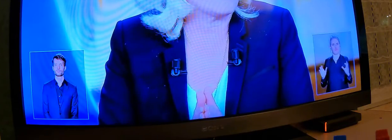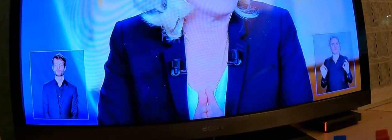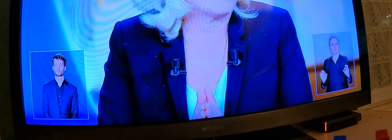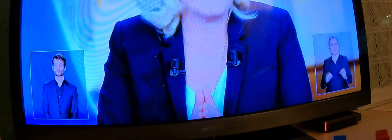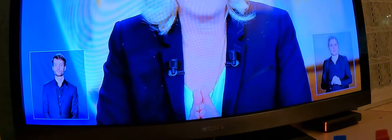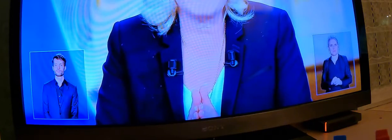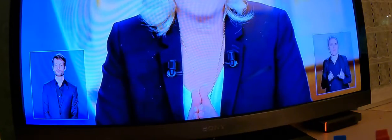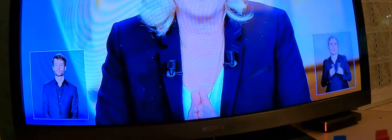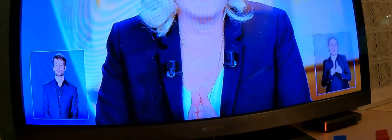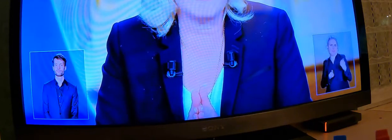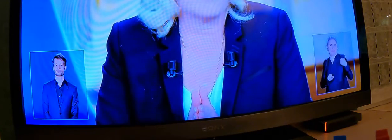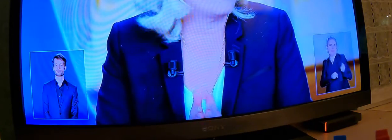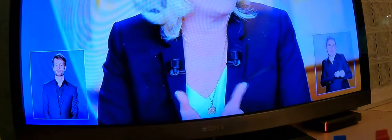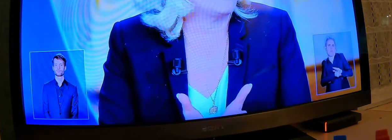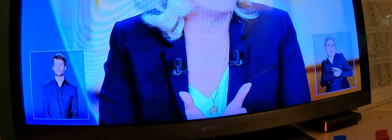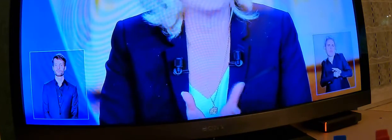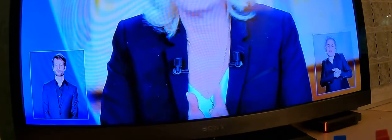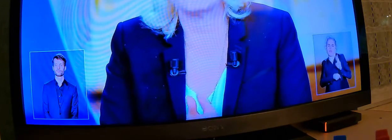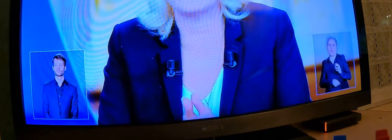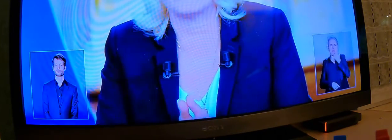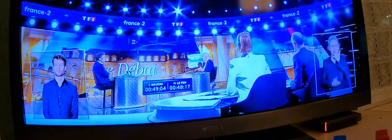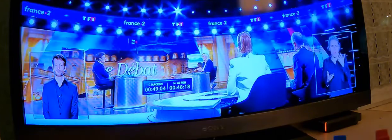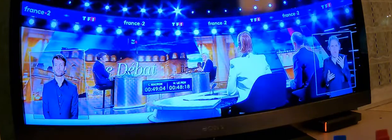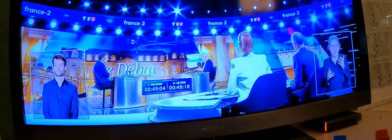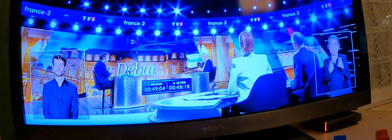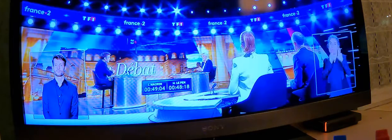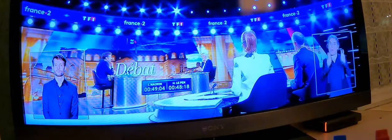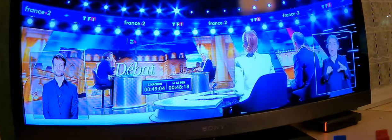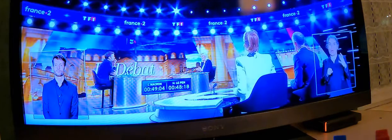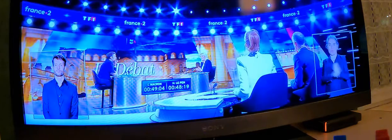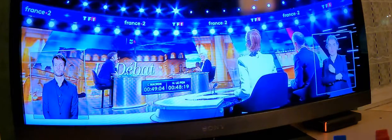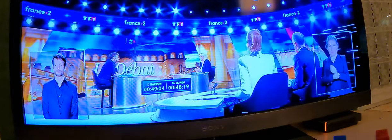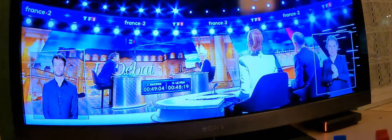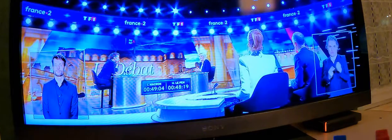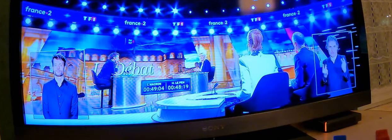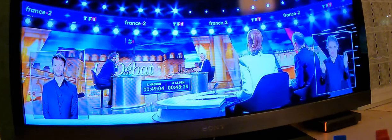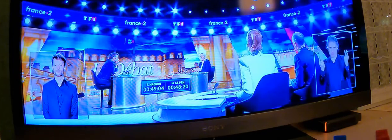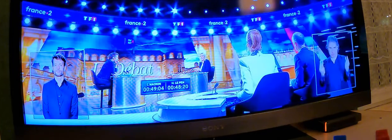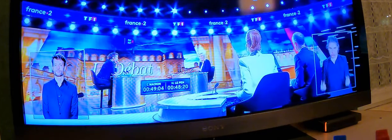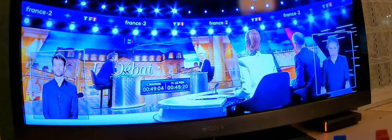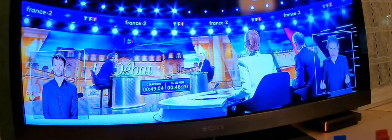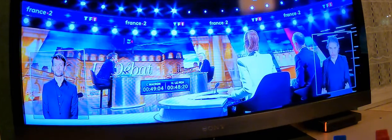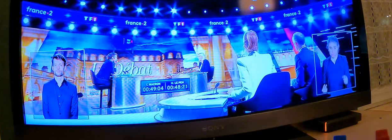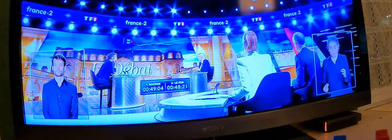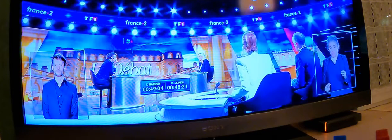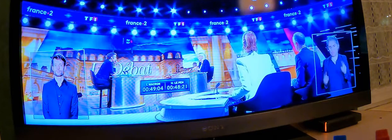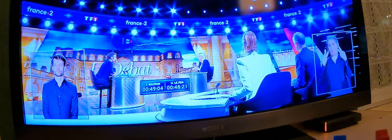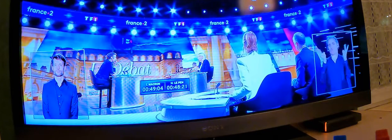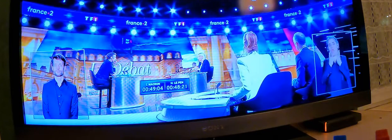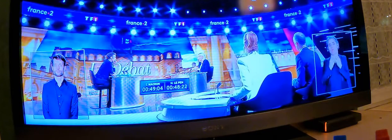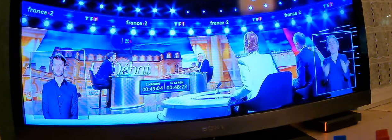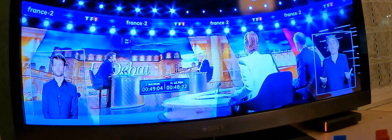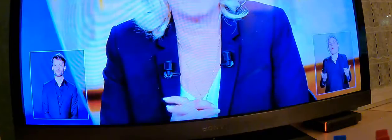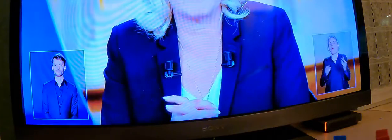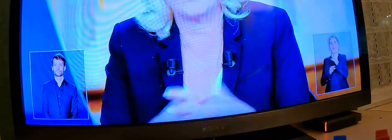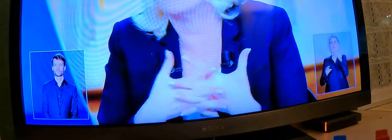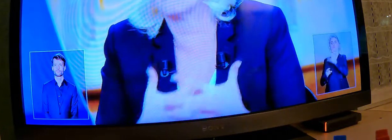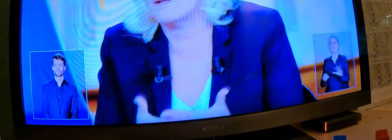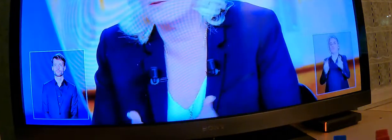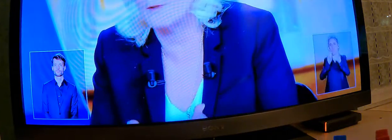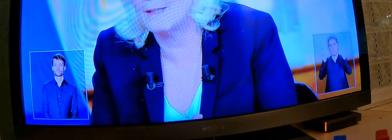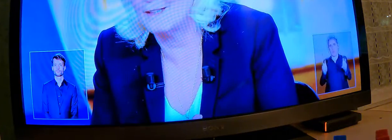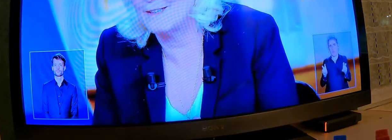terrible pendant cette crise sanitaire, c'est qu'en fait, ils ont eu des diplômes qui ont été dévalorisés. Et de manière générale, d'ailleurs, les diplômes sont dévalorisés. Et parce que